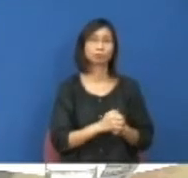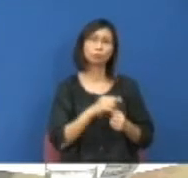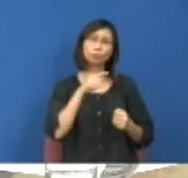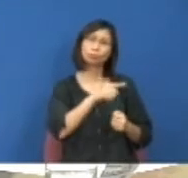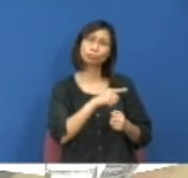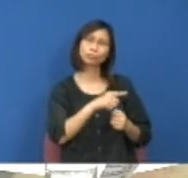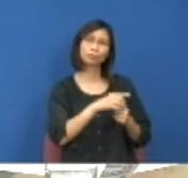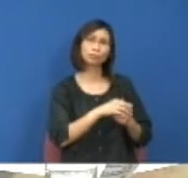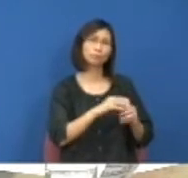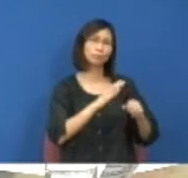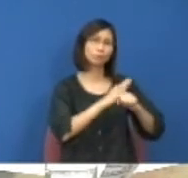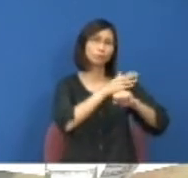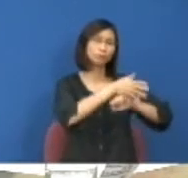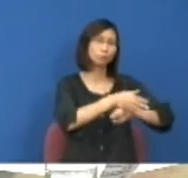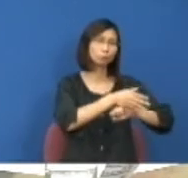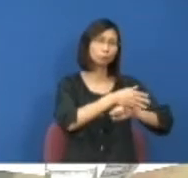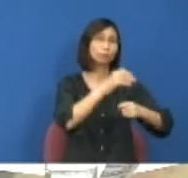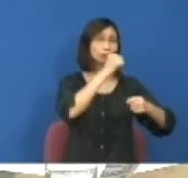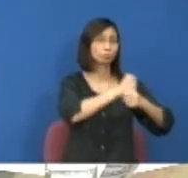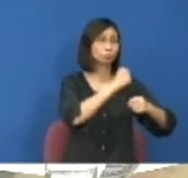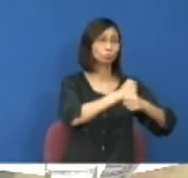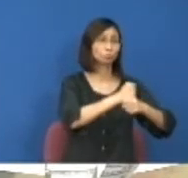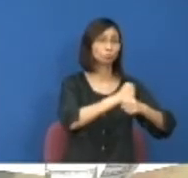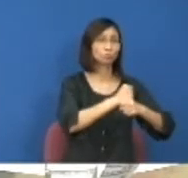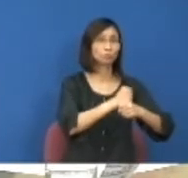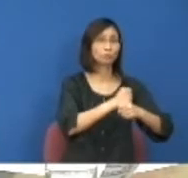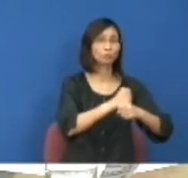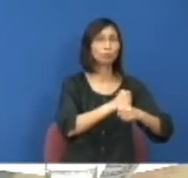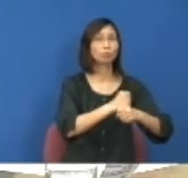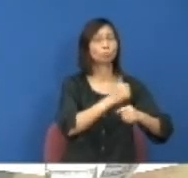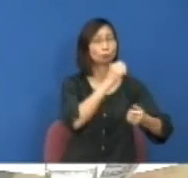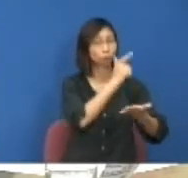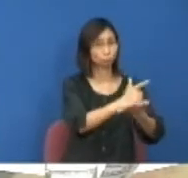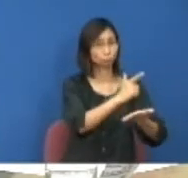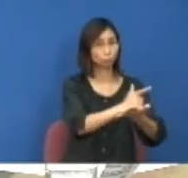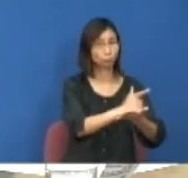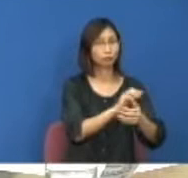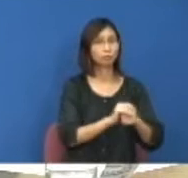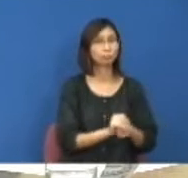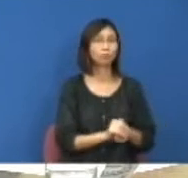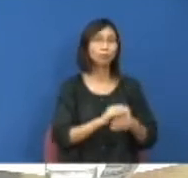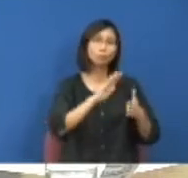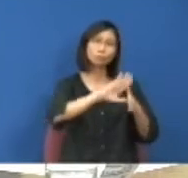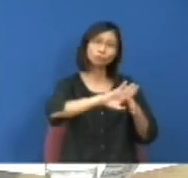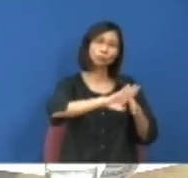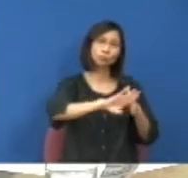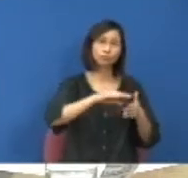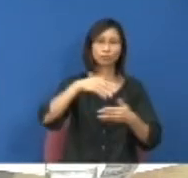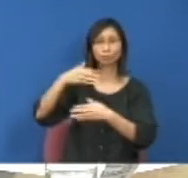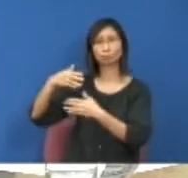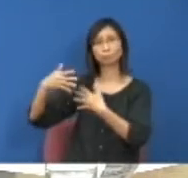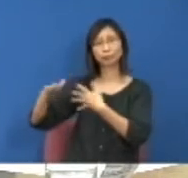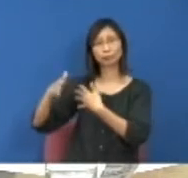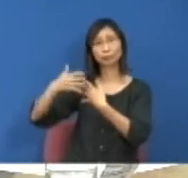個社會整個生產裏面扮演著一個越來越重要的角色，所以他就會覺得其他這些東西是廢物，